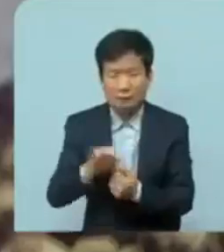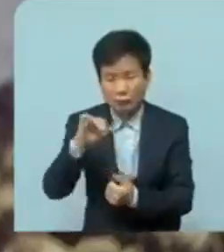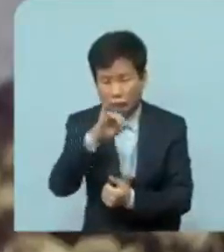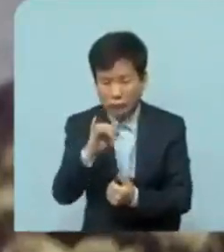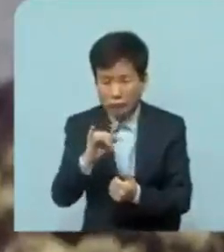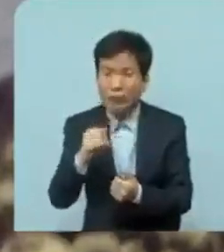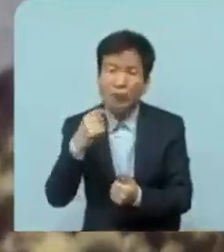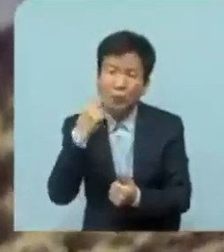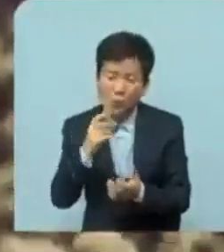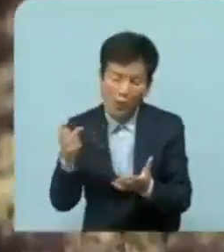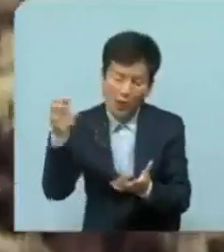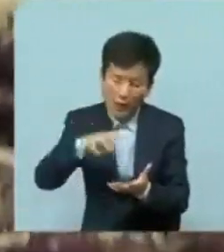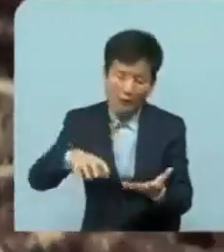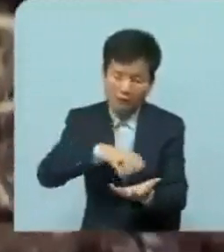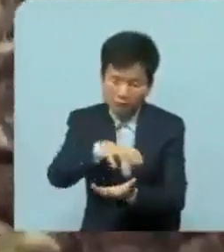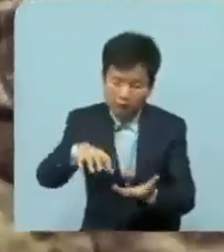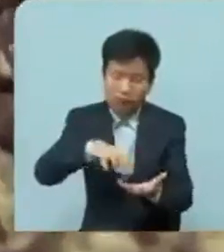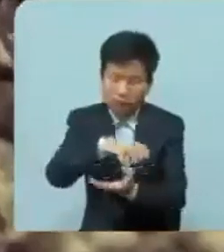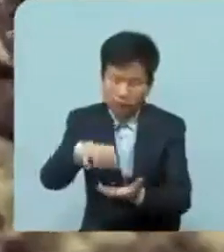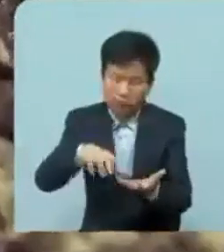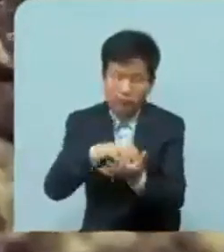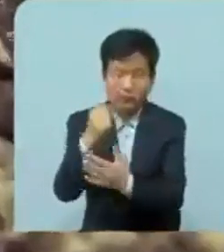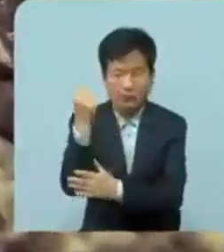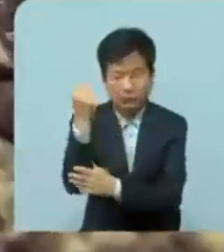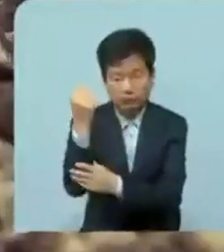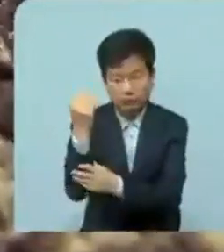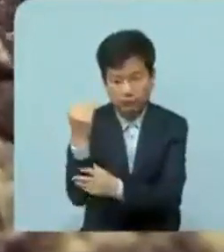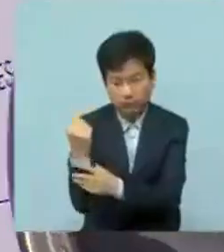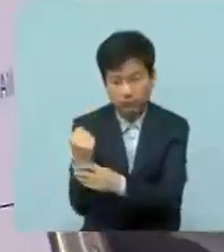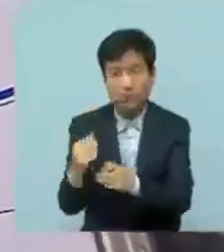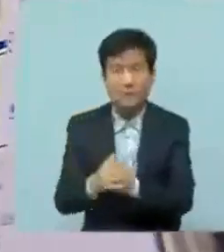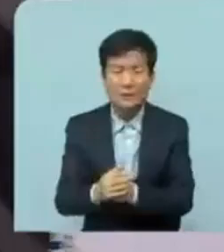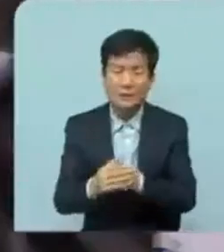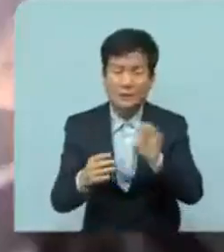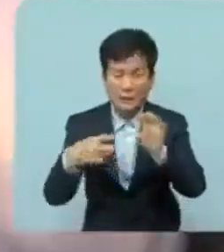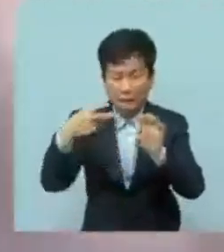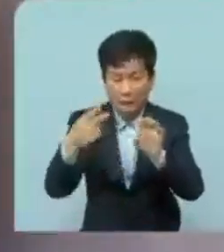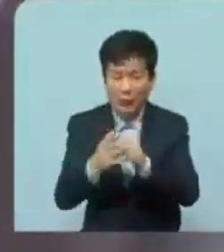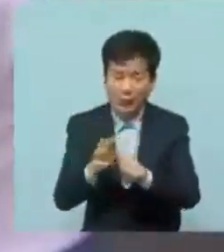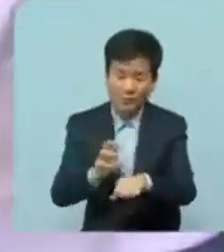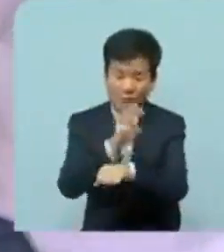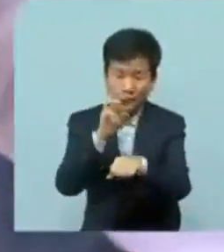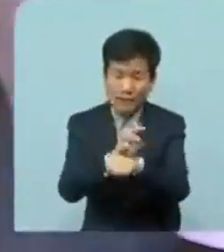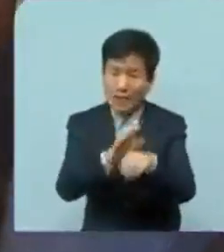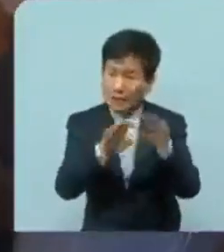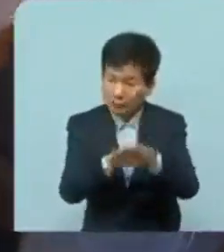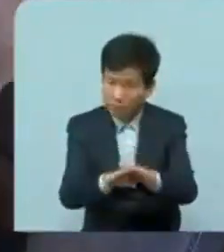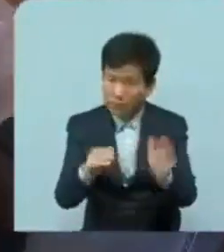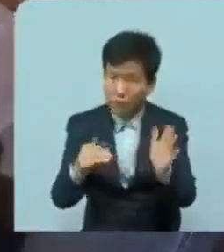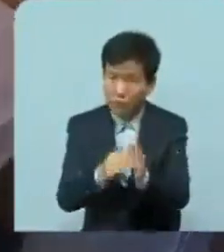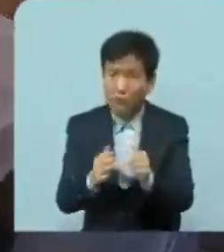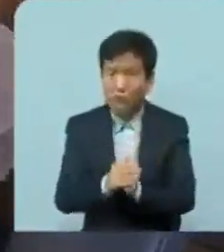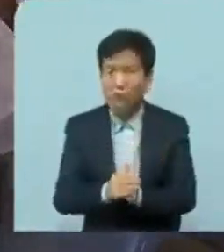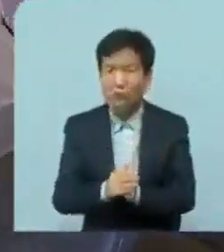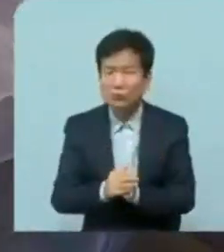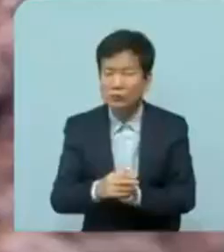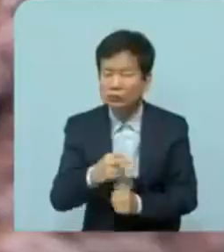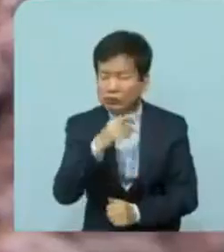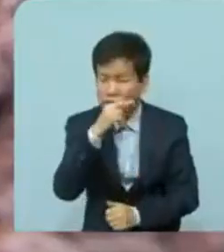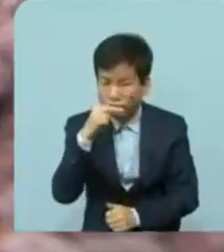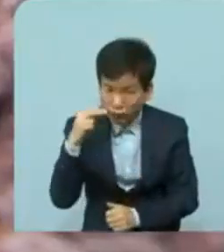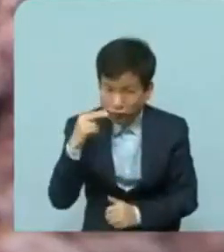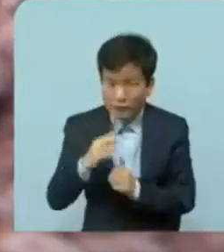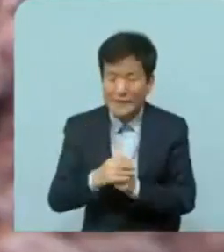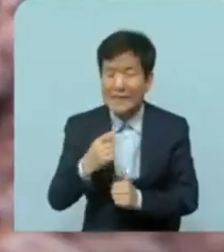들어간 누런 가로와 골고루 섞어 숙성 시킵니다 40도 에서 30 시간을 보내고 나면 팥의 낸 구수한 향과 함께